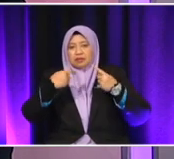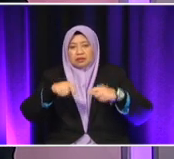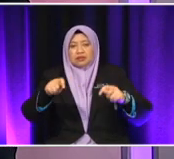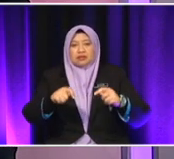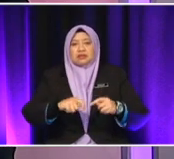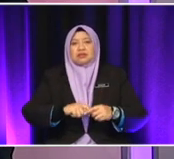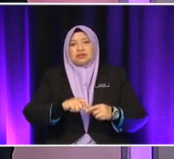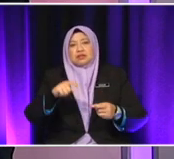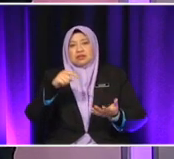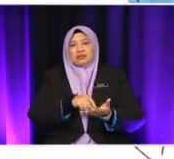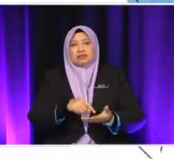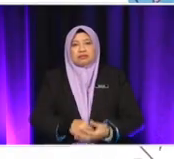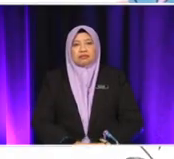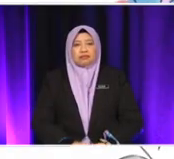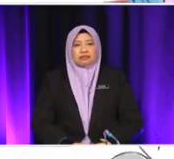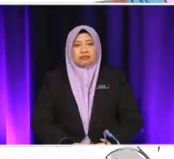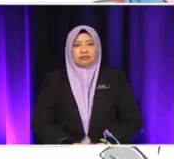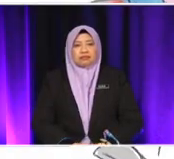soal ini ya